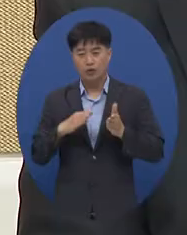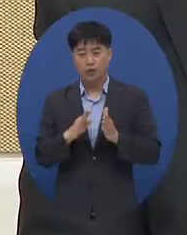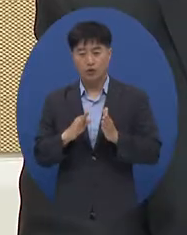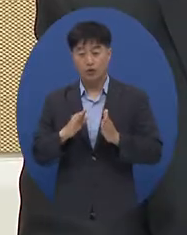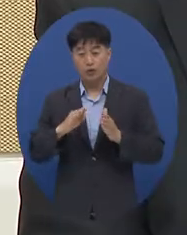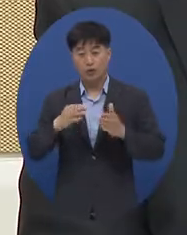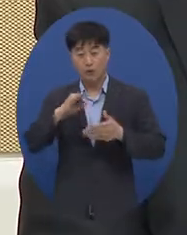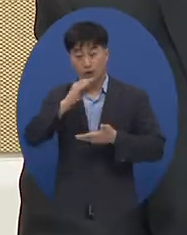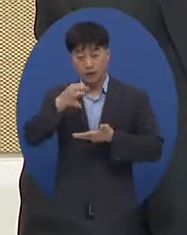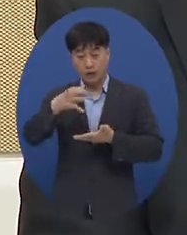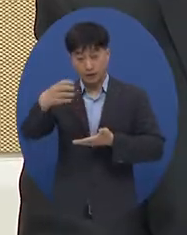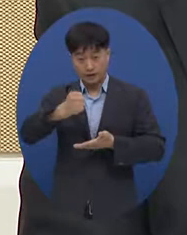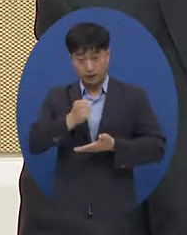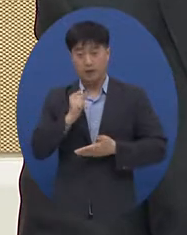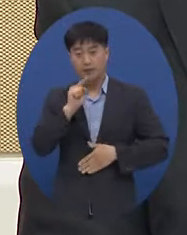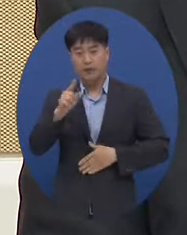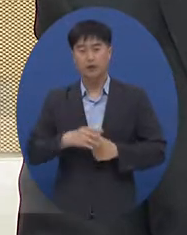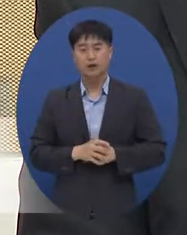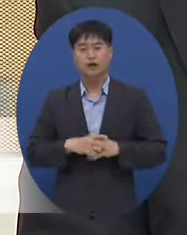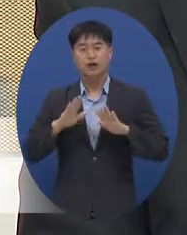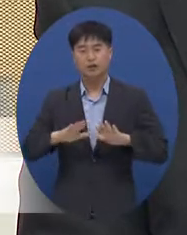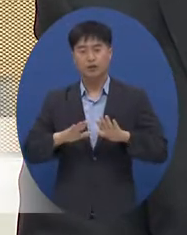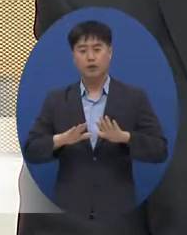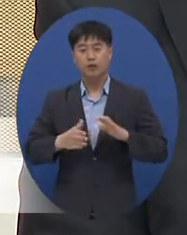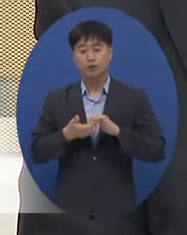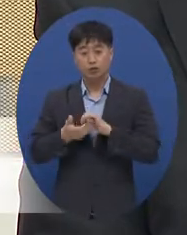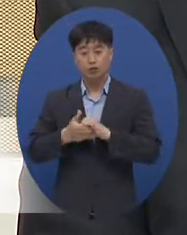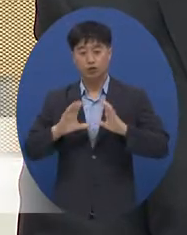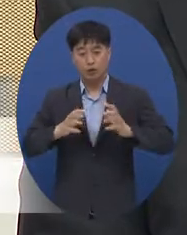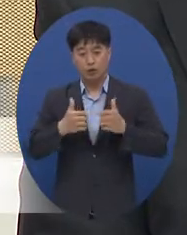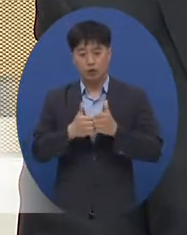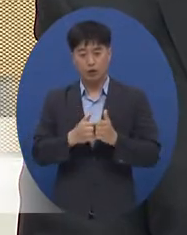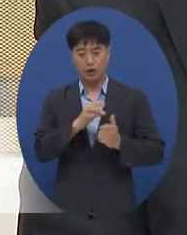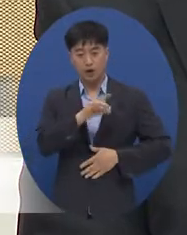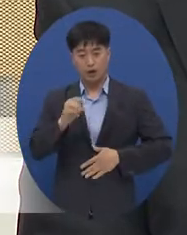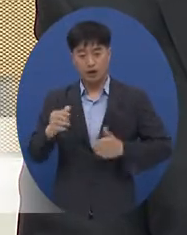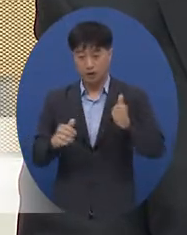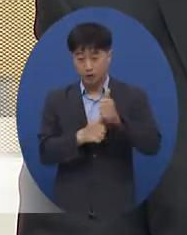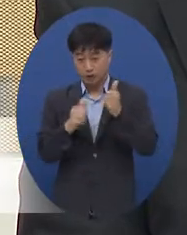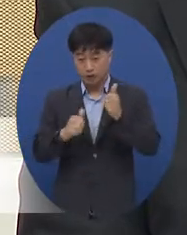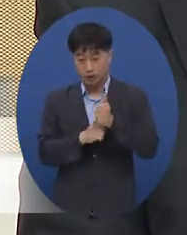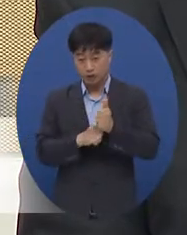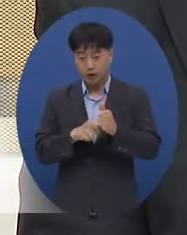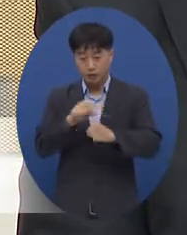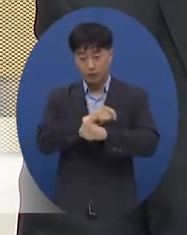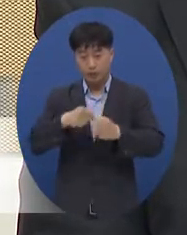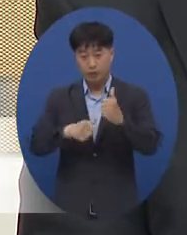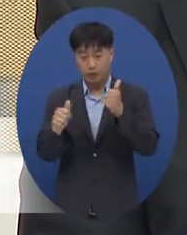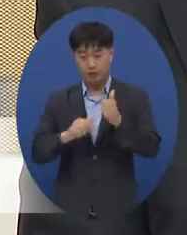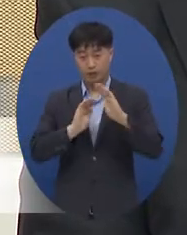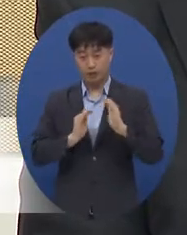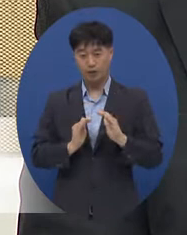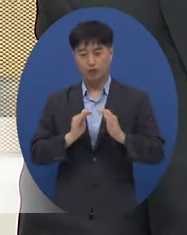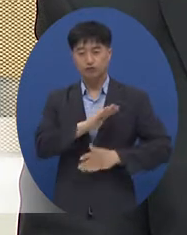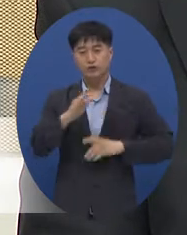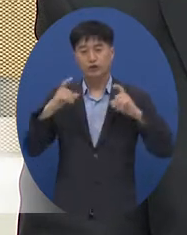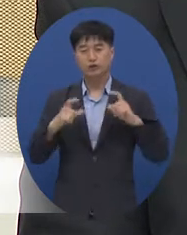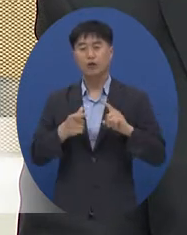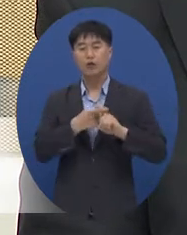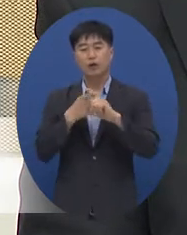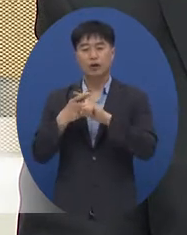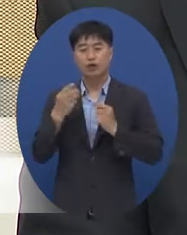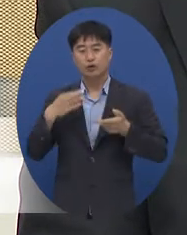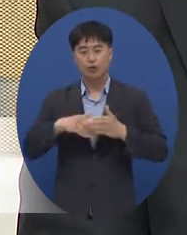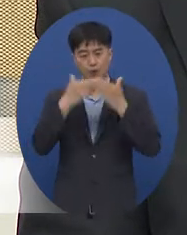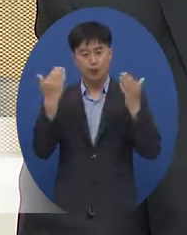챙겨낼 수 있도록 하겠다고 말했습니다. 이번 정기국회 각각의 상임위 예결특위 과정에서 우리